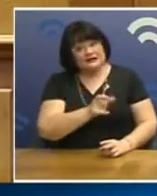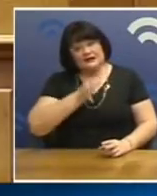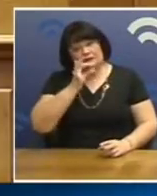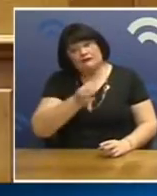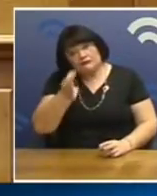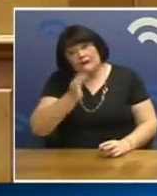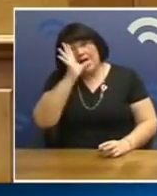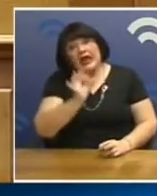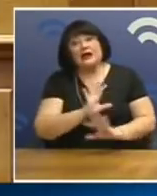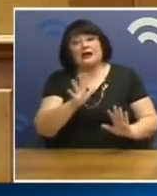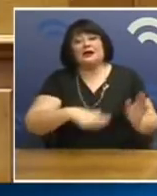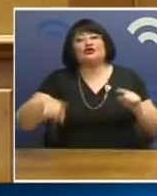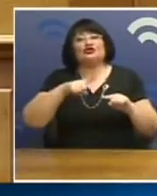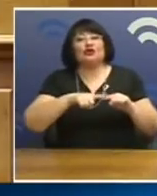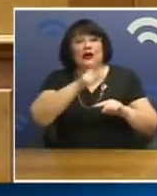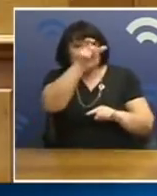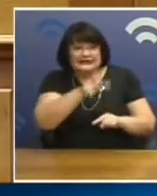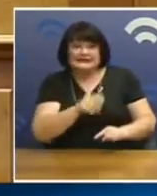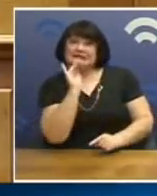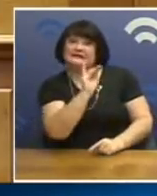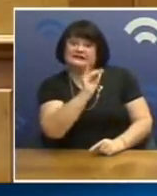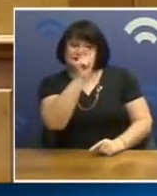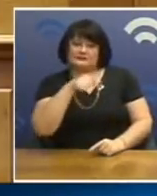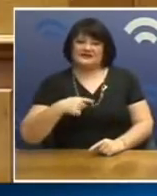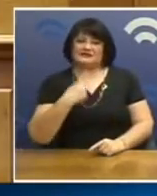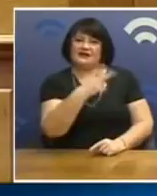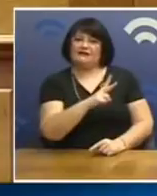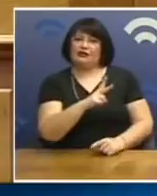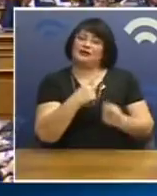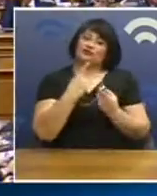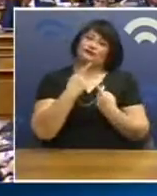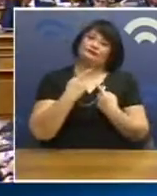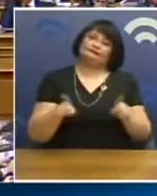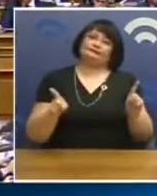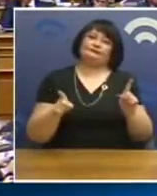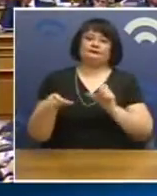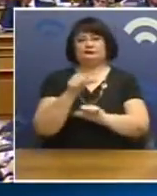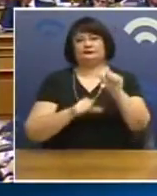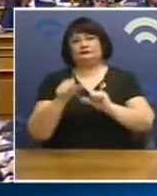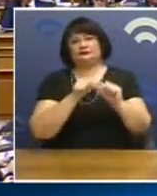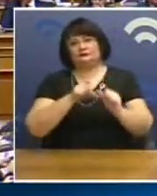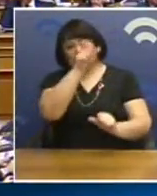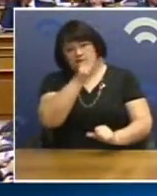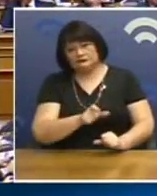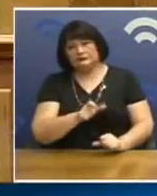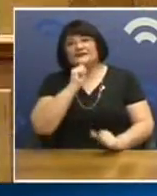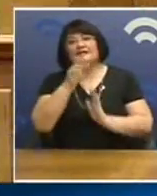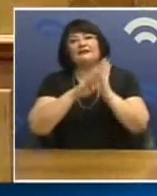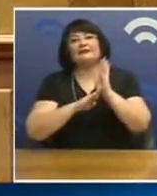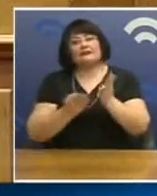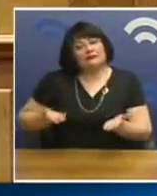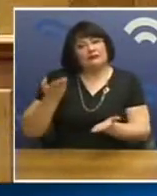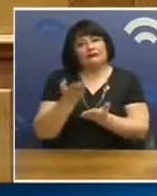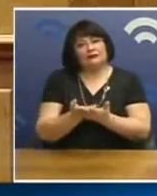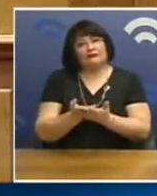καλώ λοιπόν σήμερα να αλλάξετε στάση και να υπερψηφίσετε την ερμηνεία που καταθέτει η συνταγματική αναθεώρηση ο ΣΥΡΙΖΑ. Να